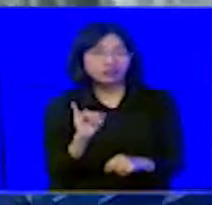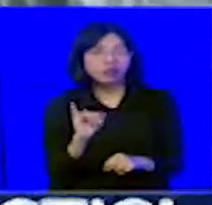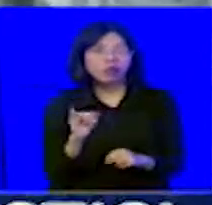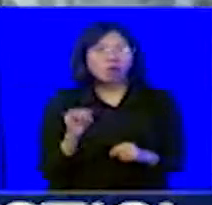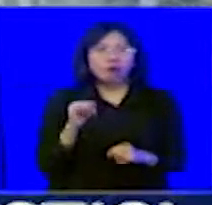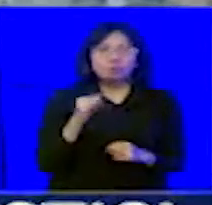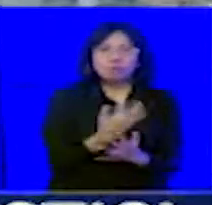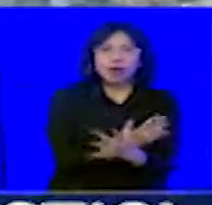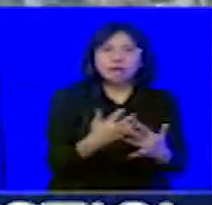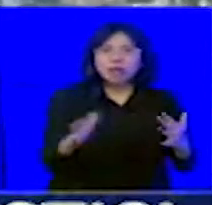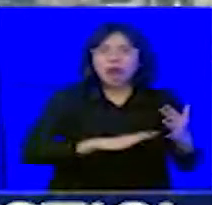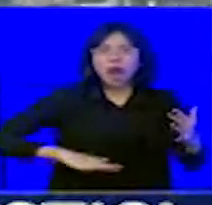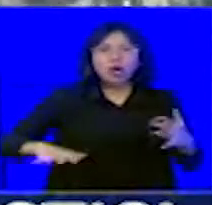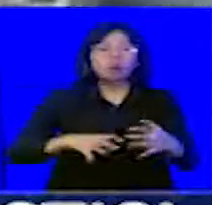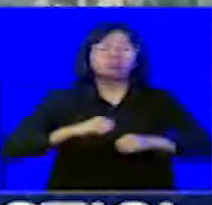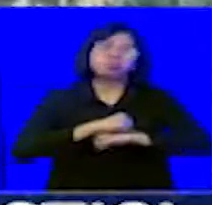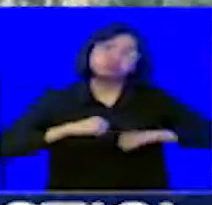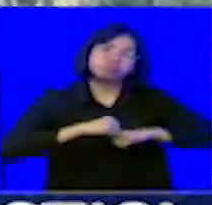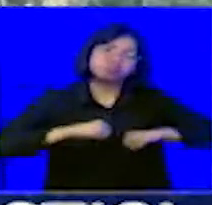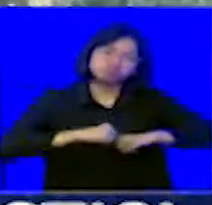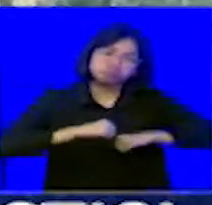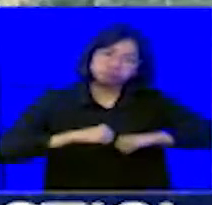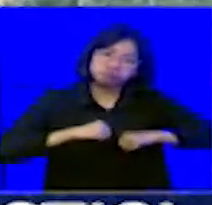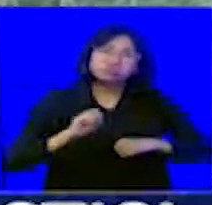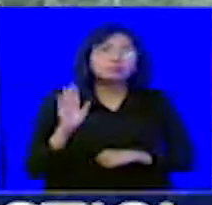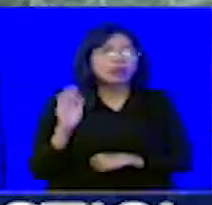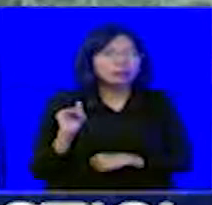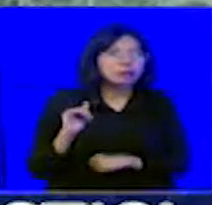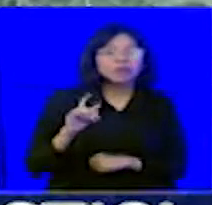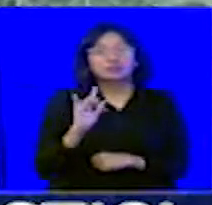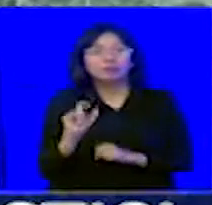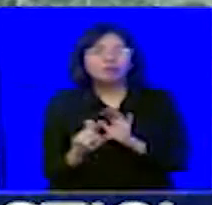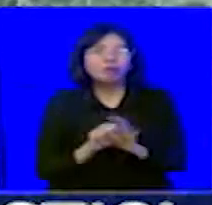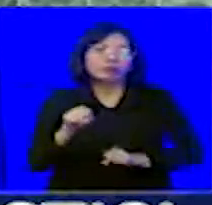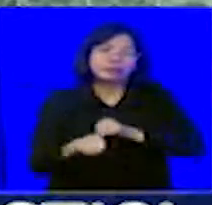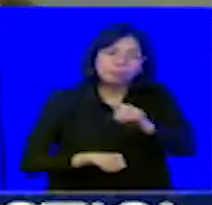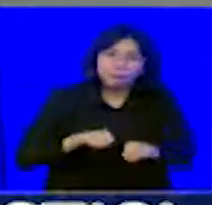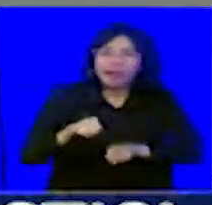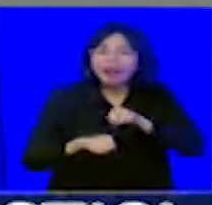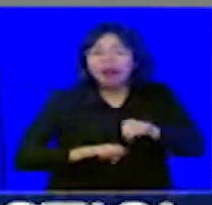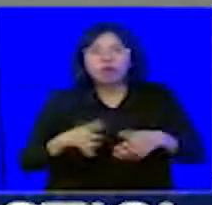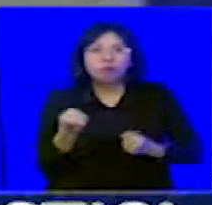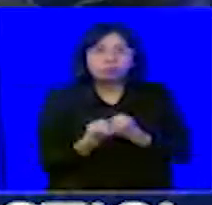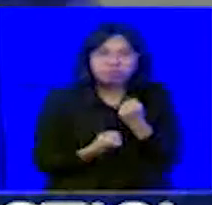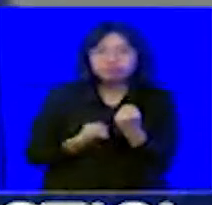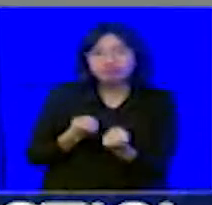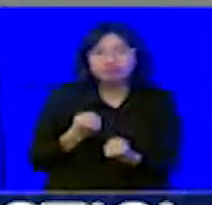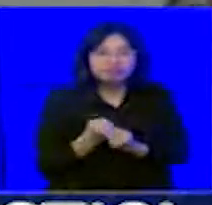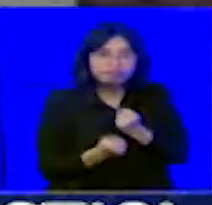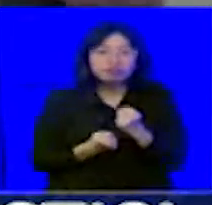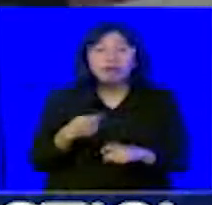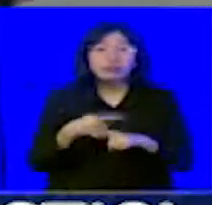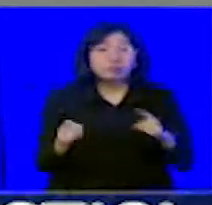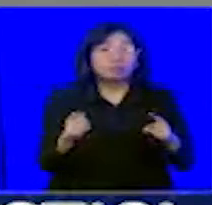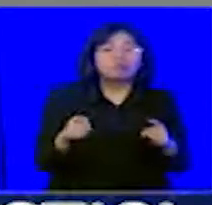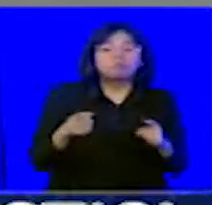terlihat adanya masyarakat yang melakukan olahraga, baik olahraga bersepeda maupun jogging, namun kemudian petugas selalu menghimbau